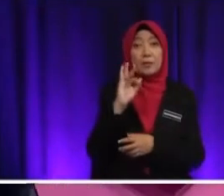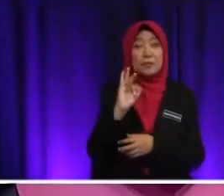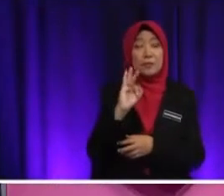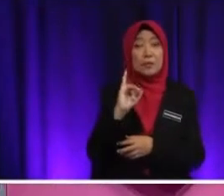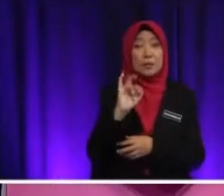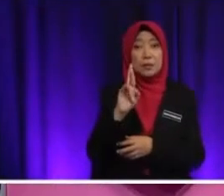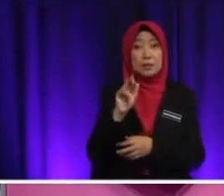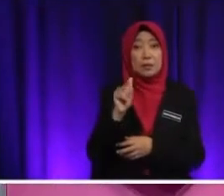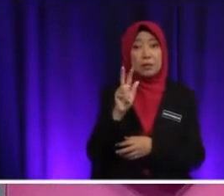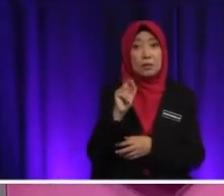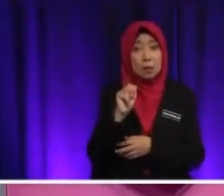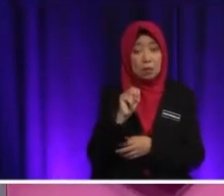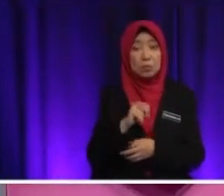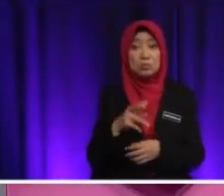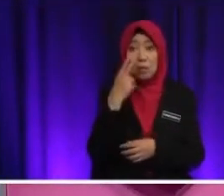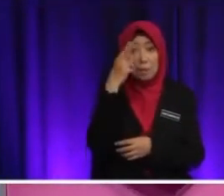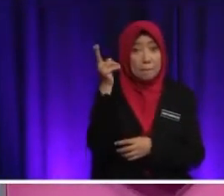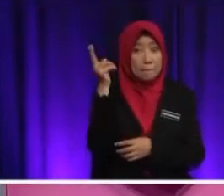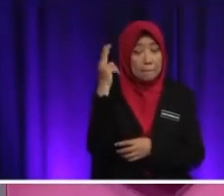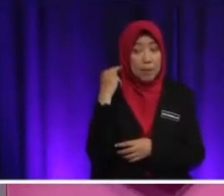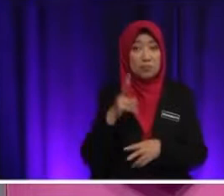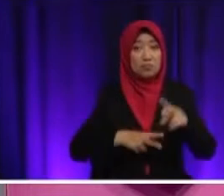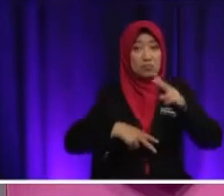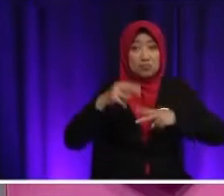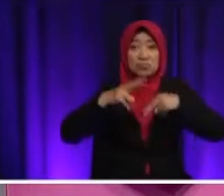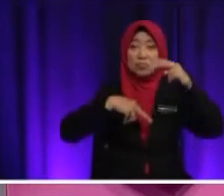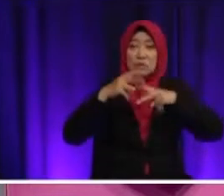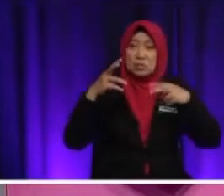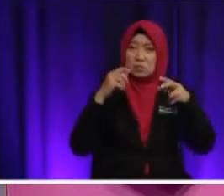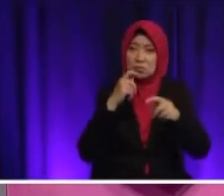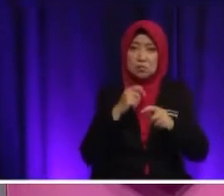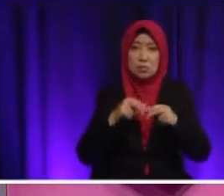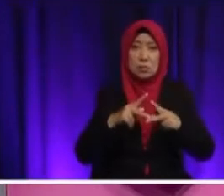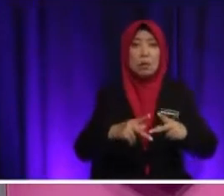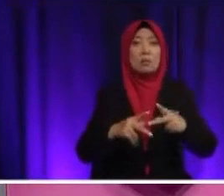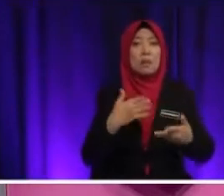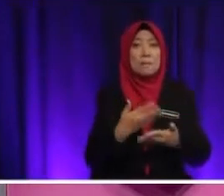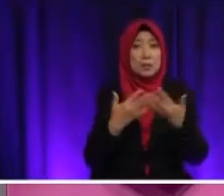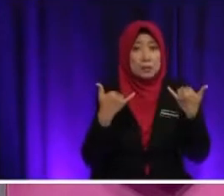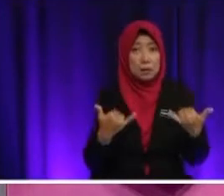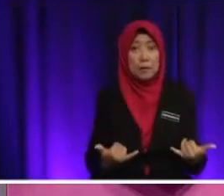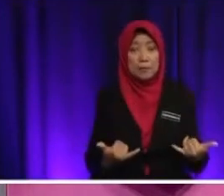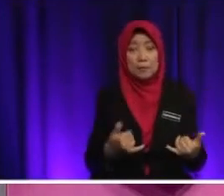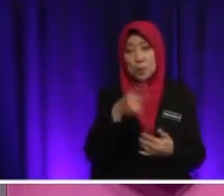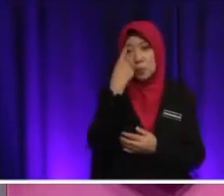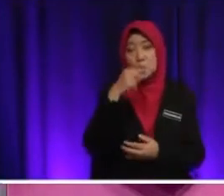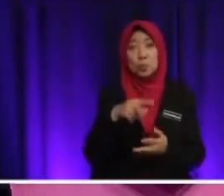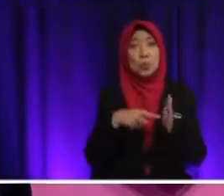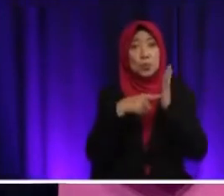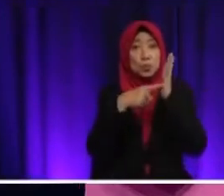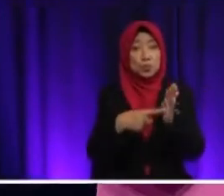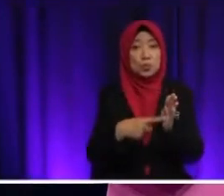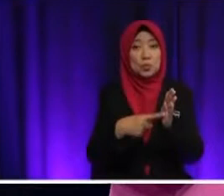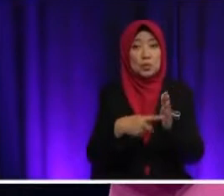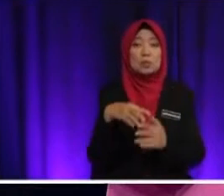hebat ni, kita tengok, Masya Allah, Tabarakallah. Binaan Fir'aun ini kekal sehingga ke hari ini. Betul, Ustaz. Oh, sampai untuk menjadikan